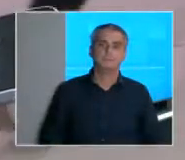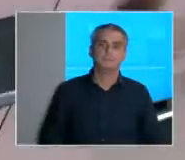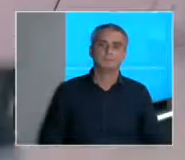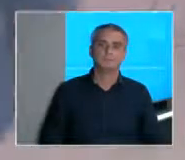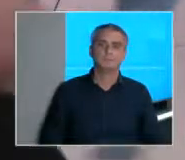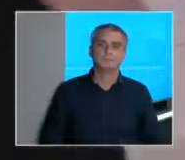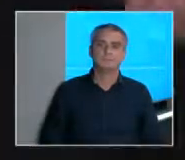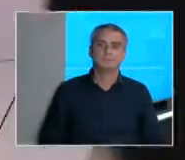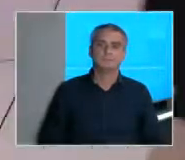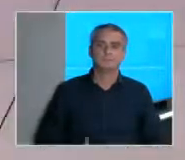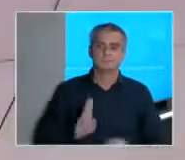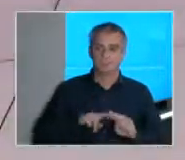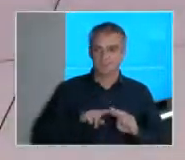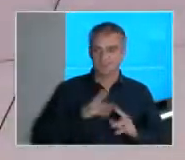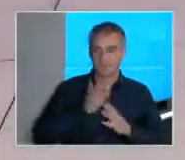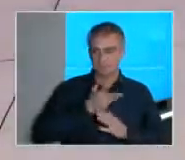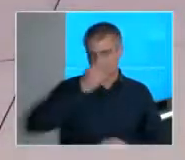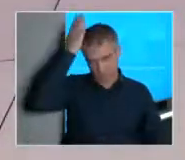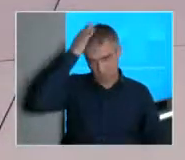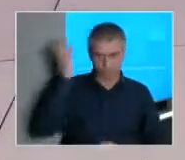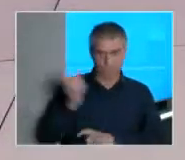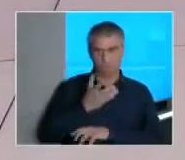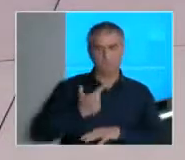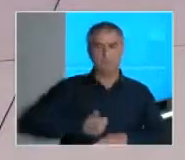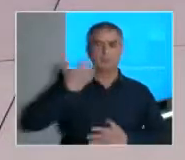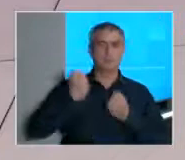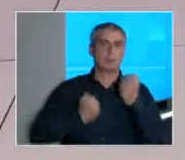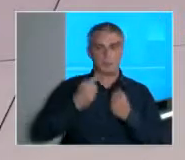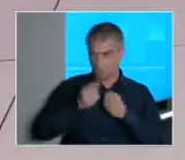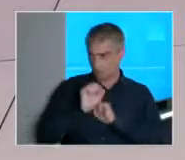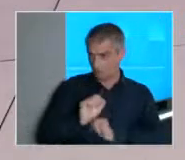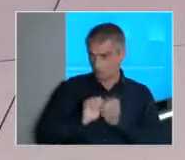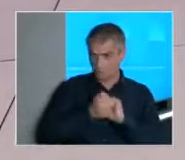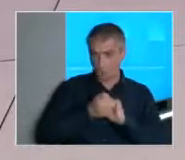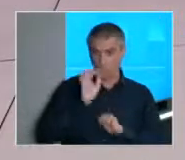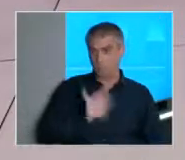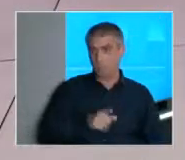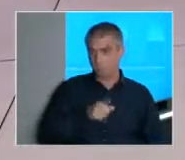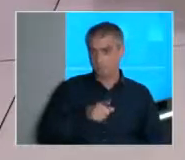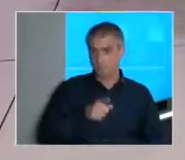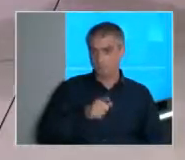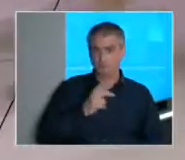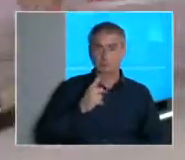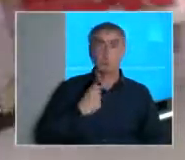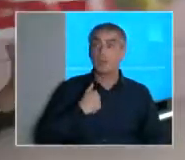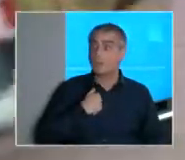אוקיי. ואחרי המינוי של סמוטריץ לשר התחבורה, אתה בעד או נגד עבודות בשבת?